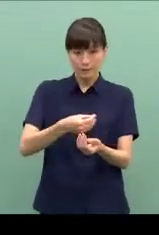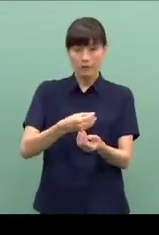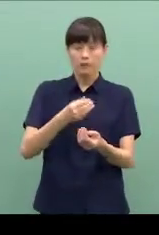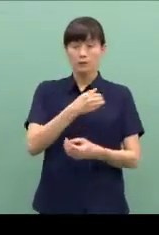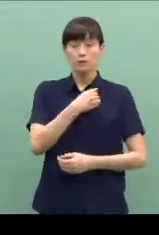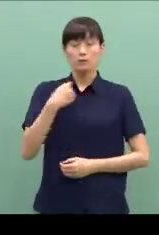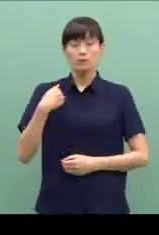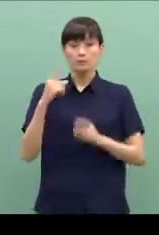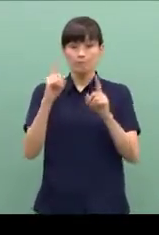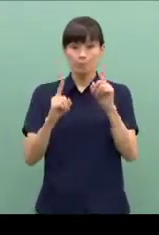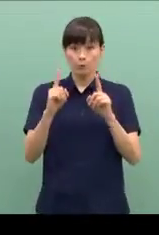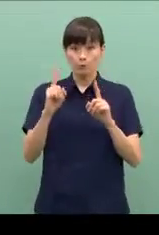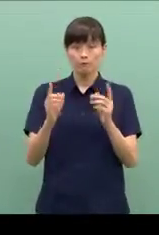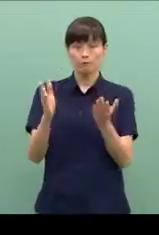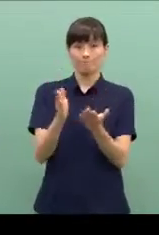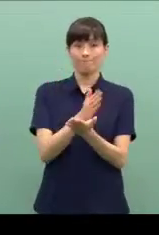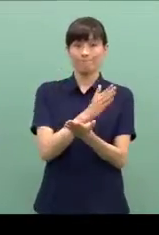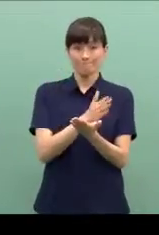確認します。